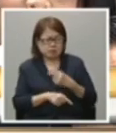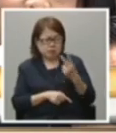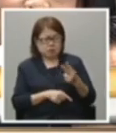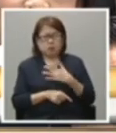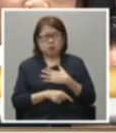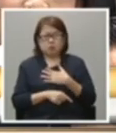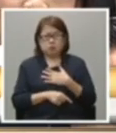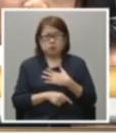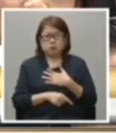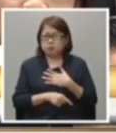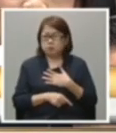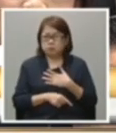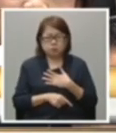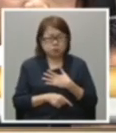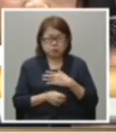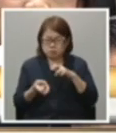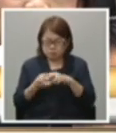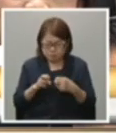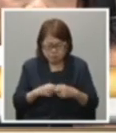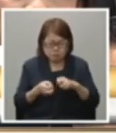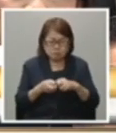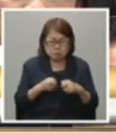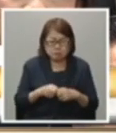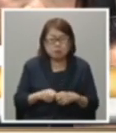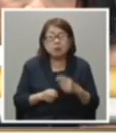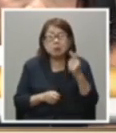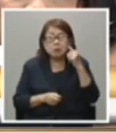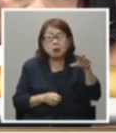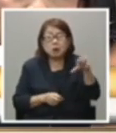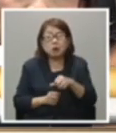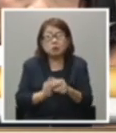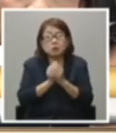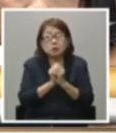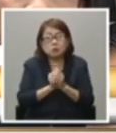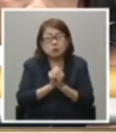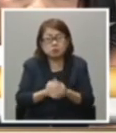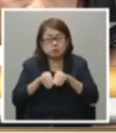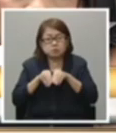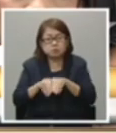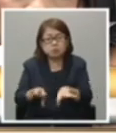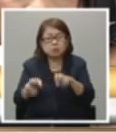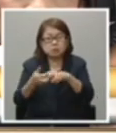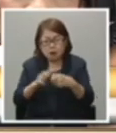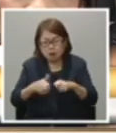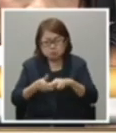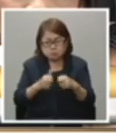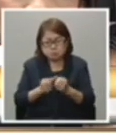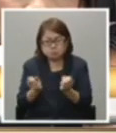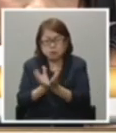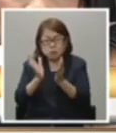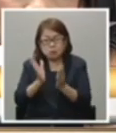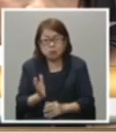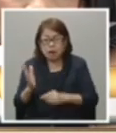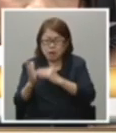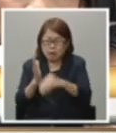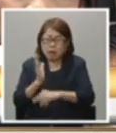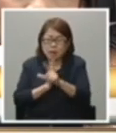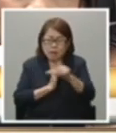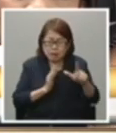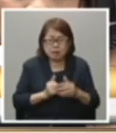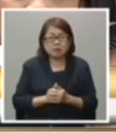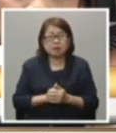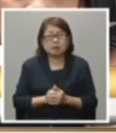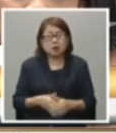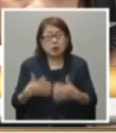หายนะครั้งนี้ท่านทราบไหมคะว่าจะกระทบคนอีกกี่คนกี่ล้านคนจำนวน SME ในประเทศไท